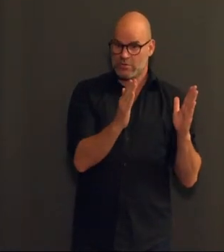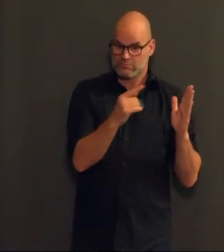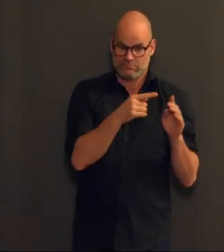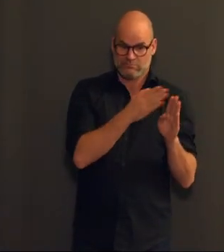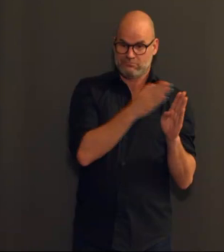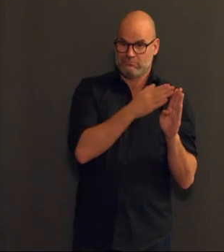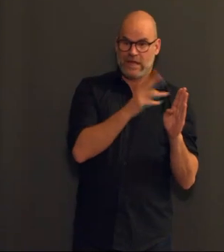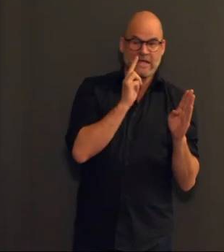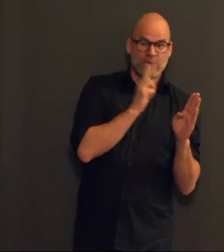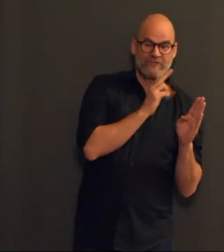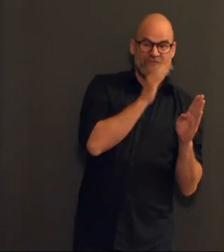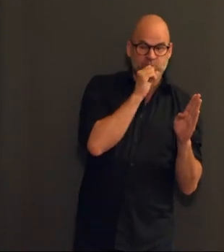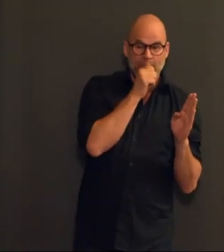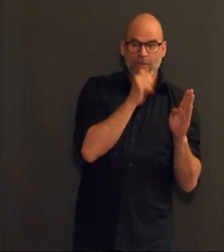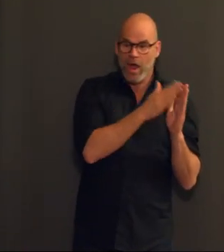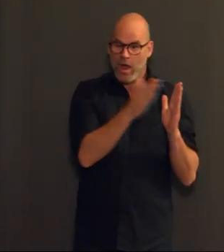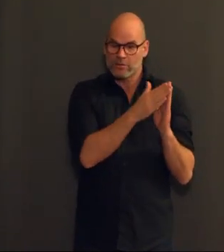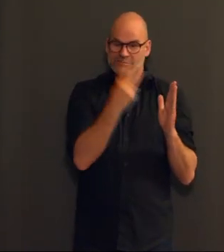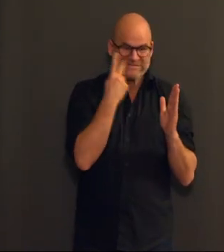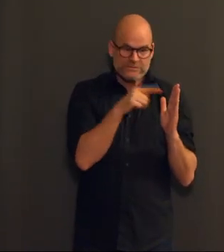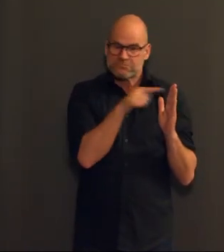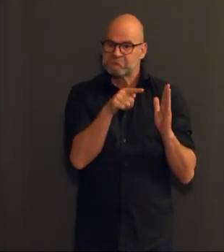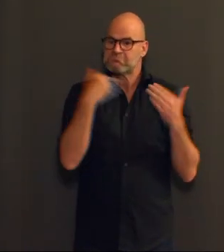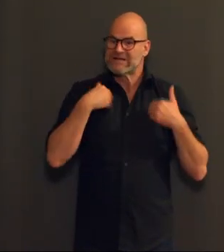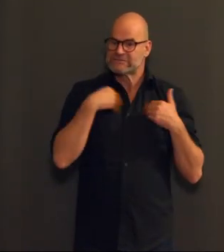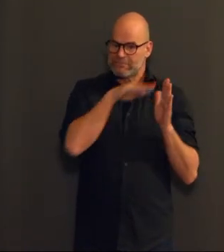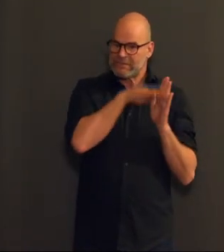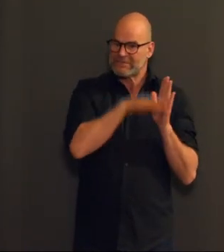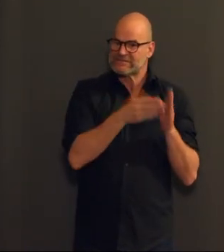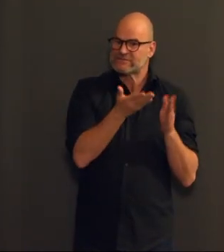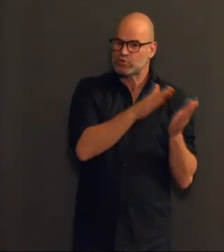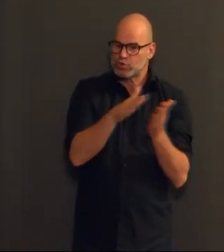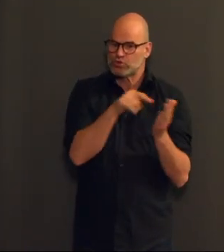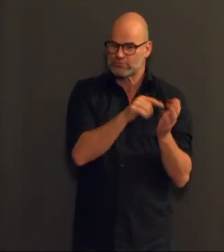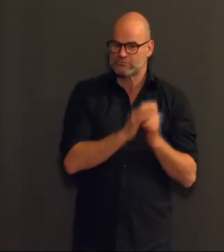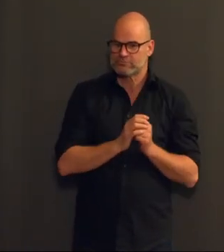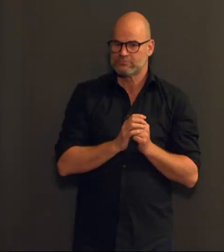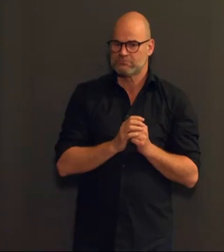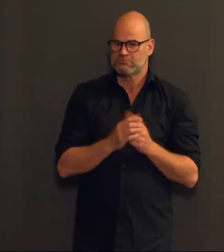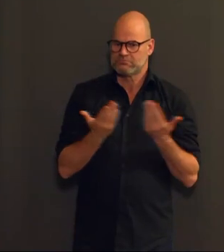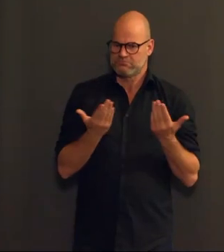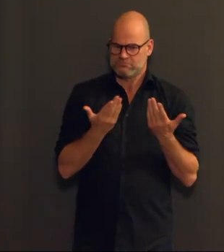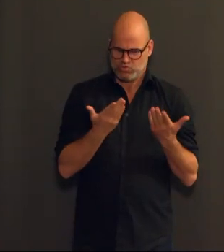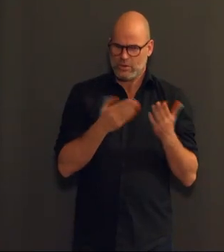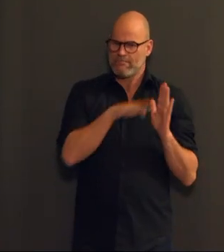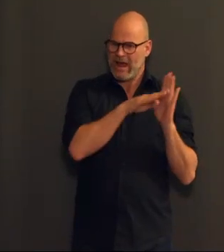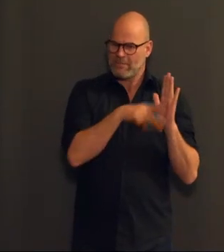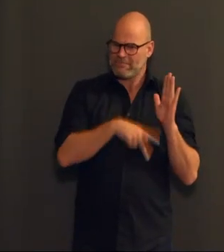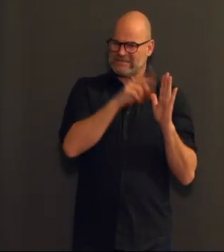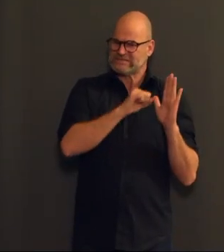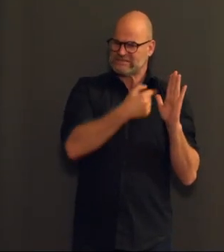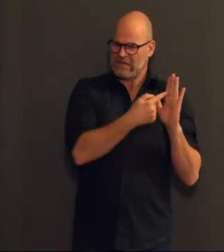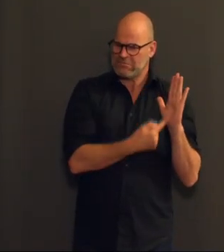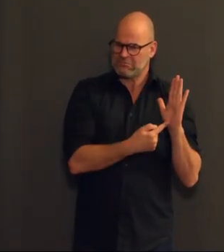nemen we nu wel strenge maatregelen en niet tijdens de normale jaarlijkse grieppiek? Verwacht u dat sommige maatregelen, zoals het dragen van